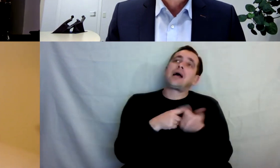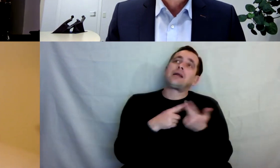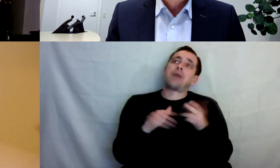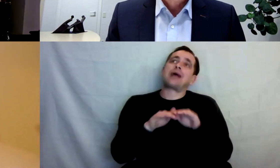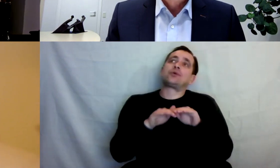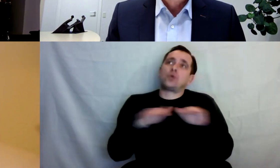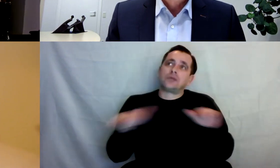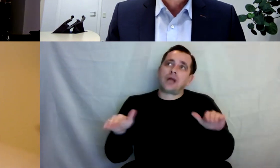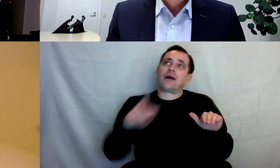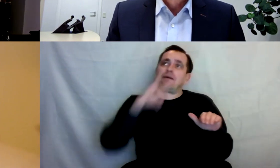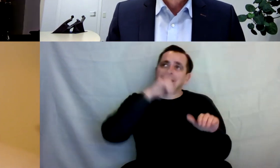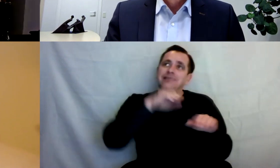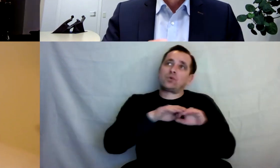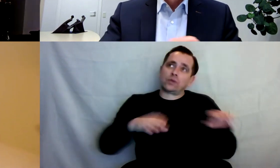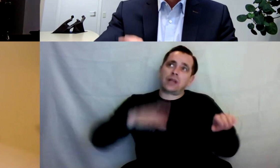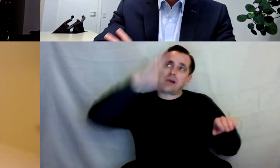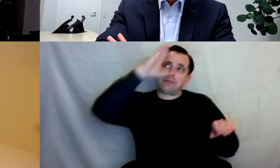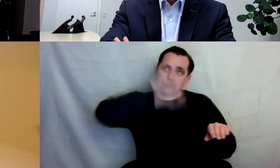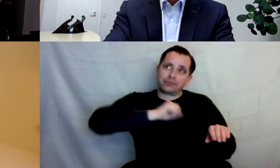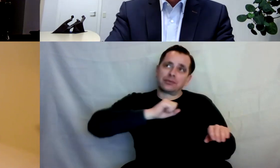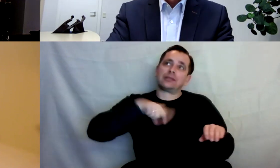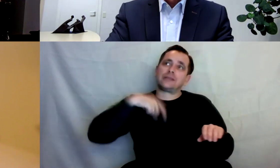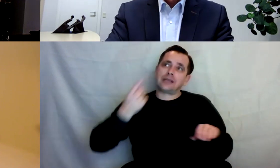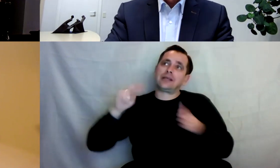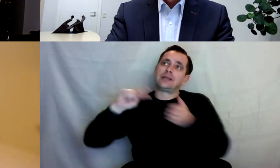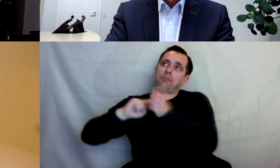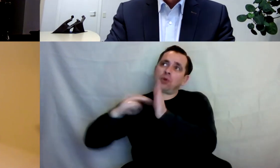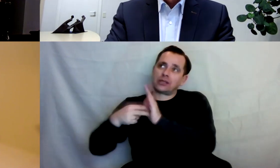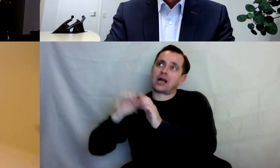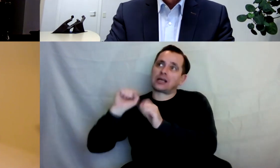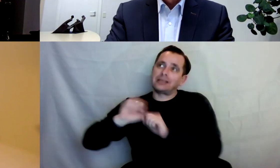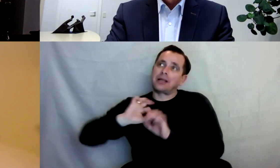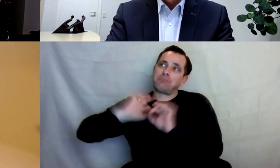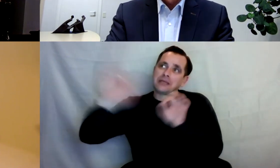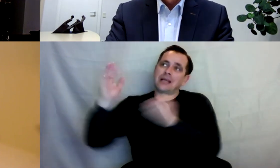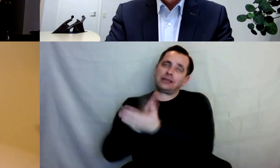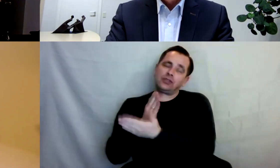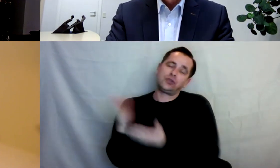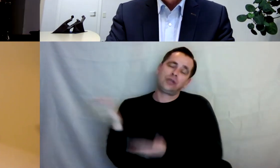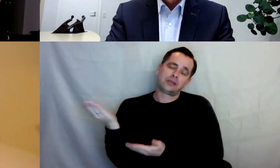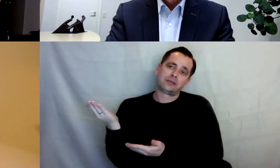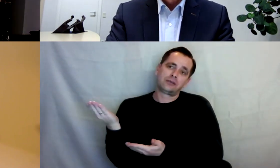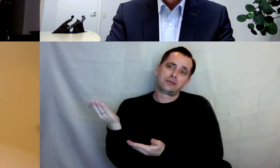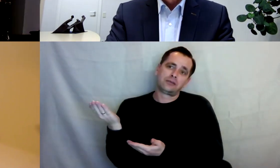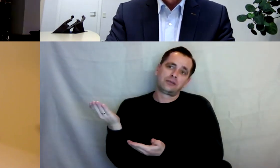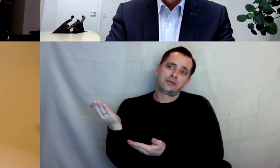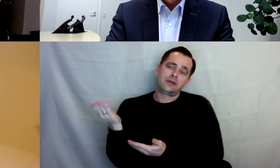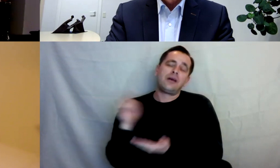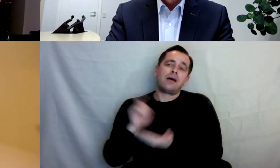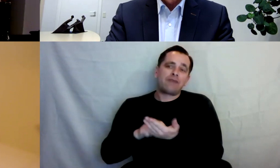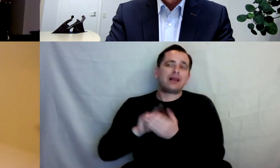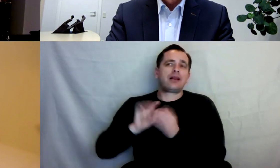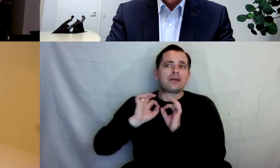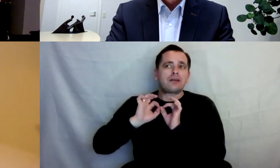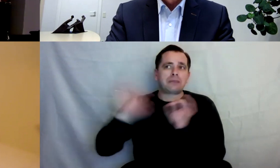ich, kann man als Politiker möglicherweise besser und informierter Entscheidungen treffen. Und dieses Konzert ist ein